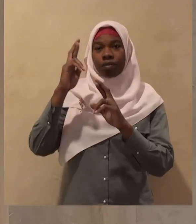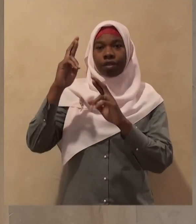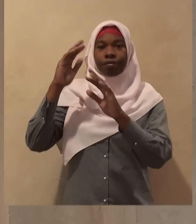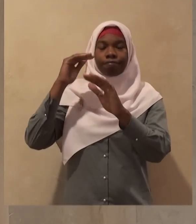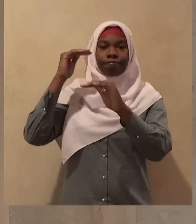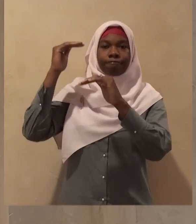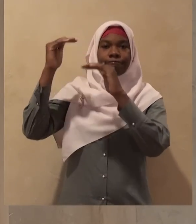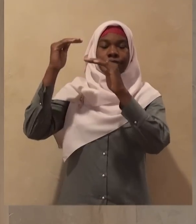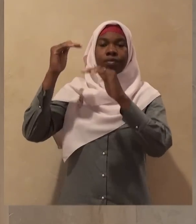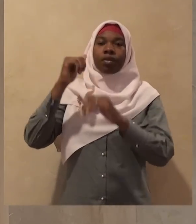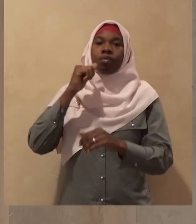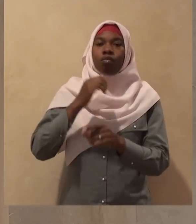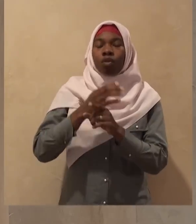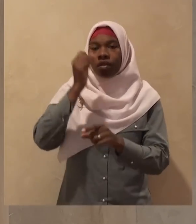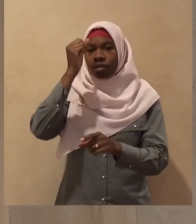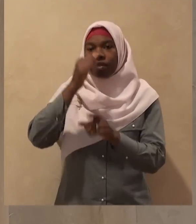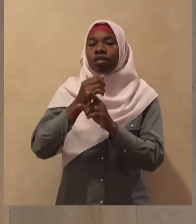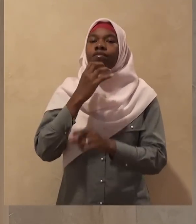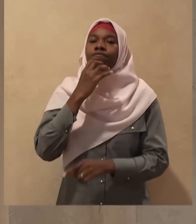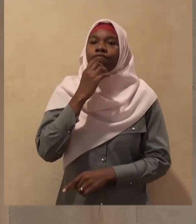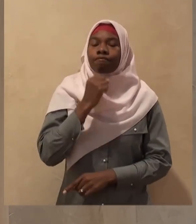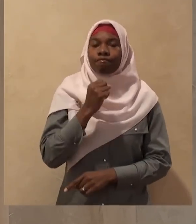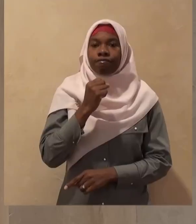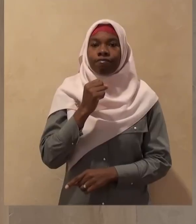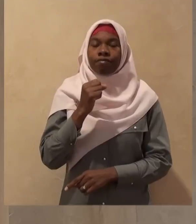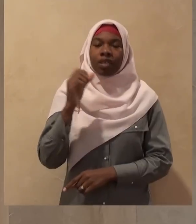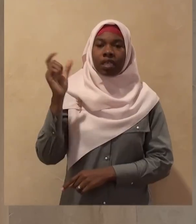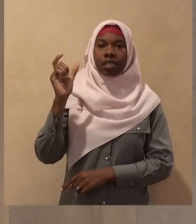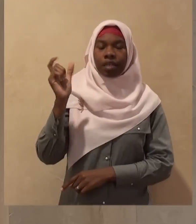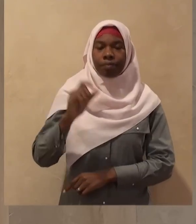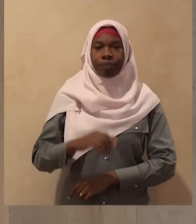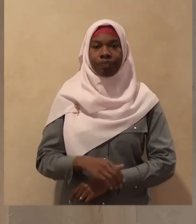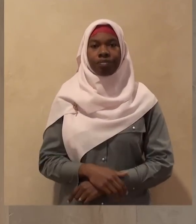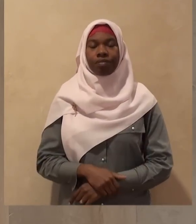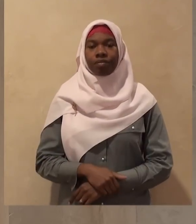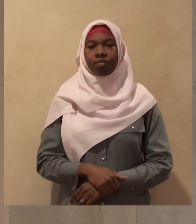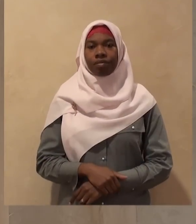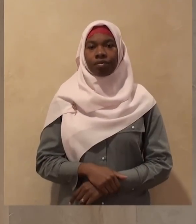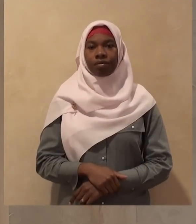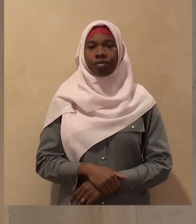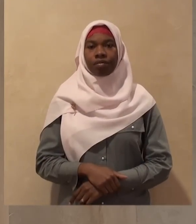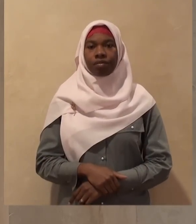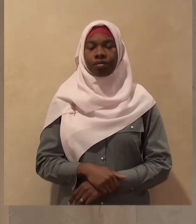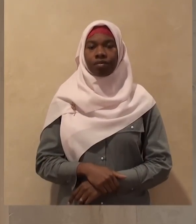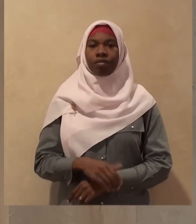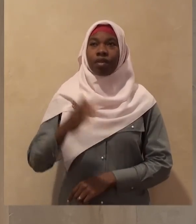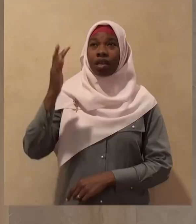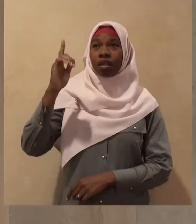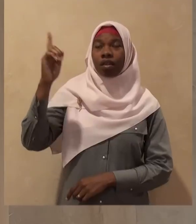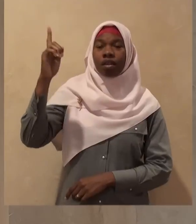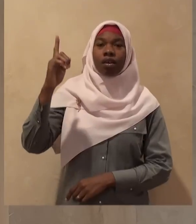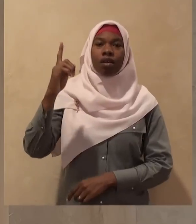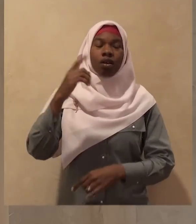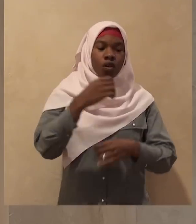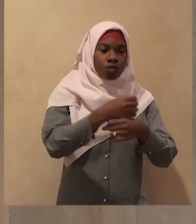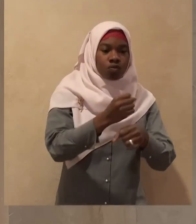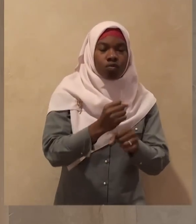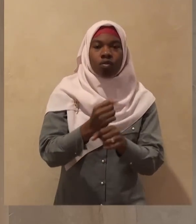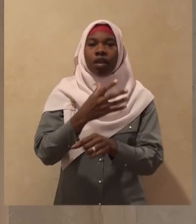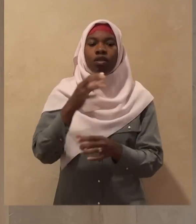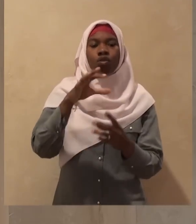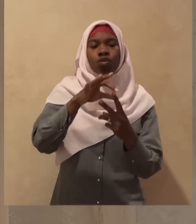وتعالى who creates and chooses whatsoever he wills because he is the creator